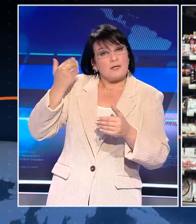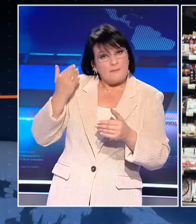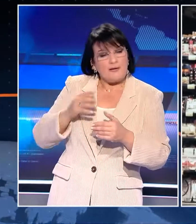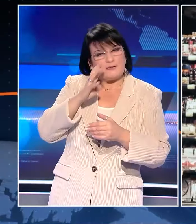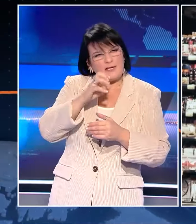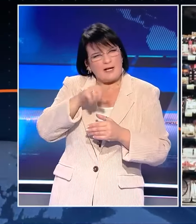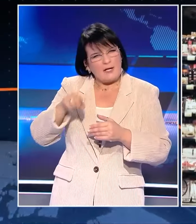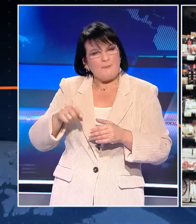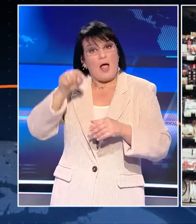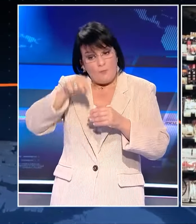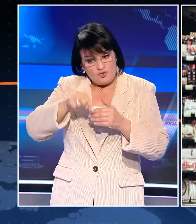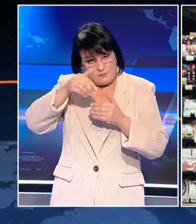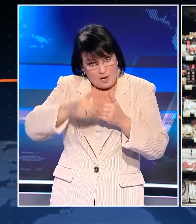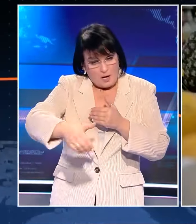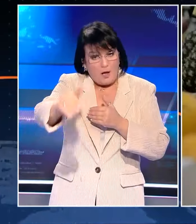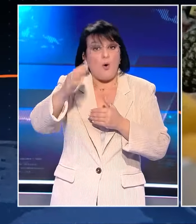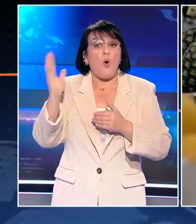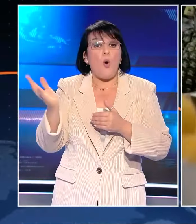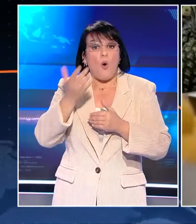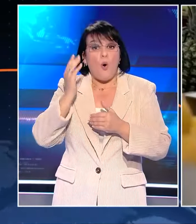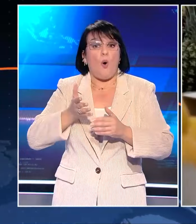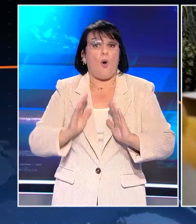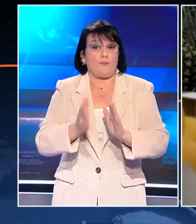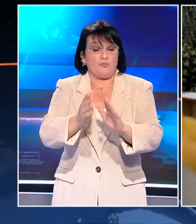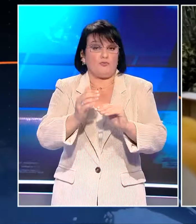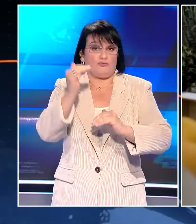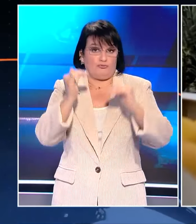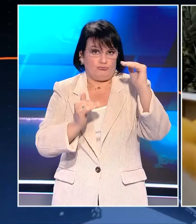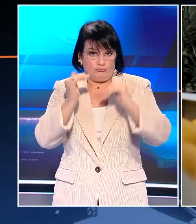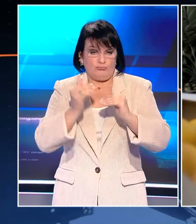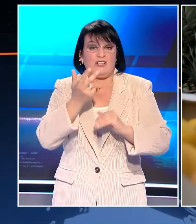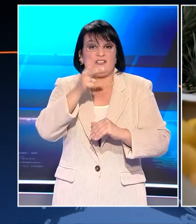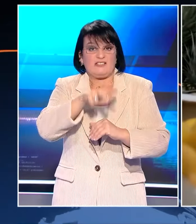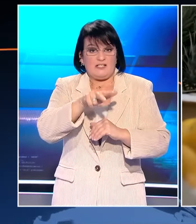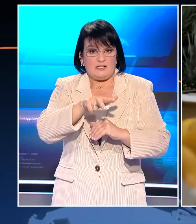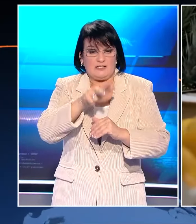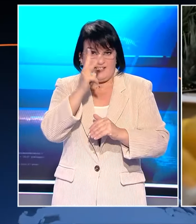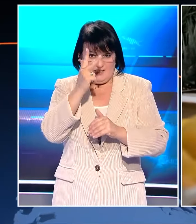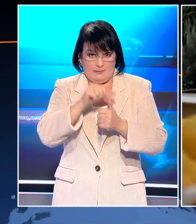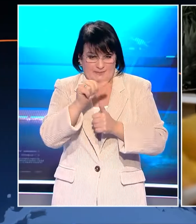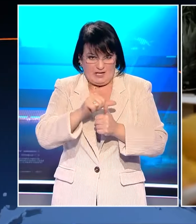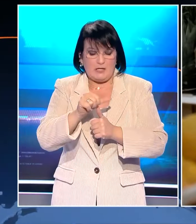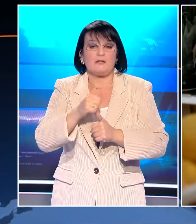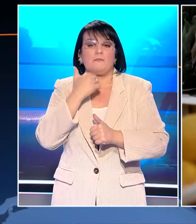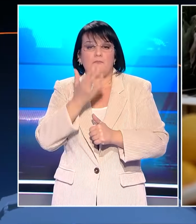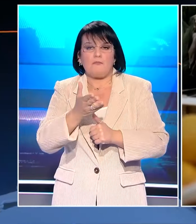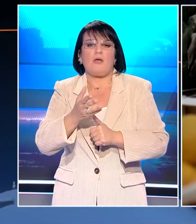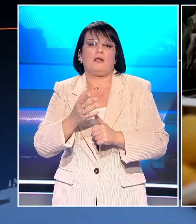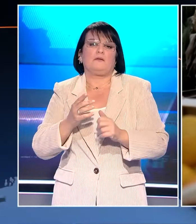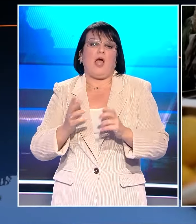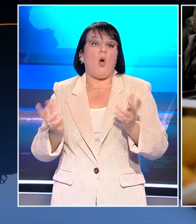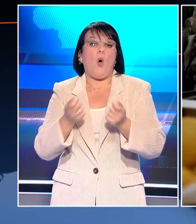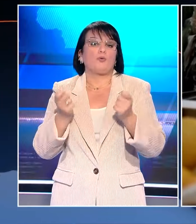40 μέρες, αυτό ισχύει από σήμερα. Όποιες εταιρείες προχωρήσουν σε ανατιμήσεις εντός 3 μηνών δεν θα μπορούν να κάνουν προωθητικές